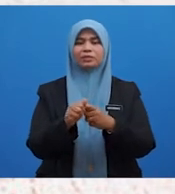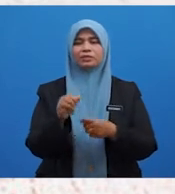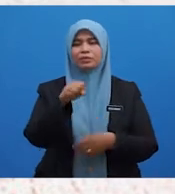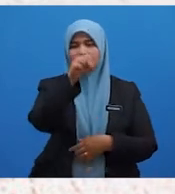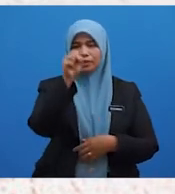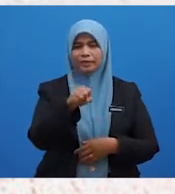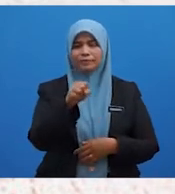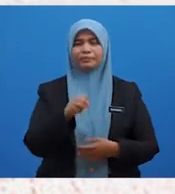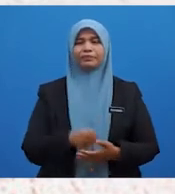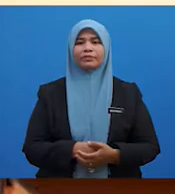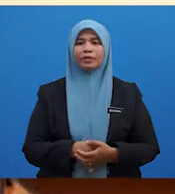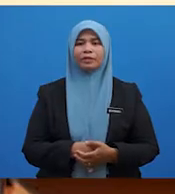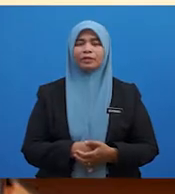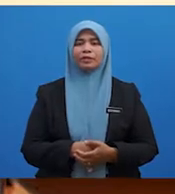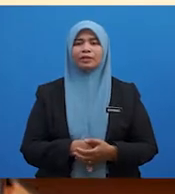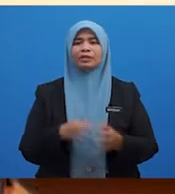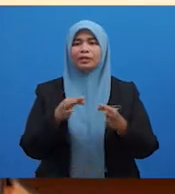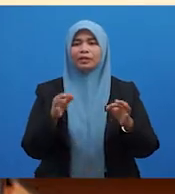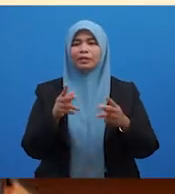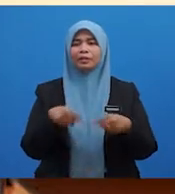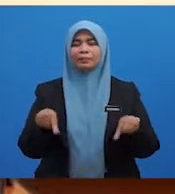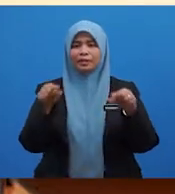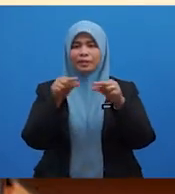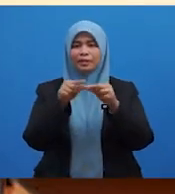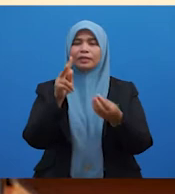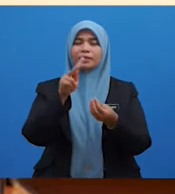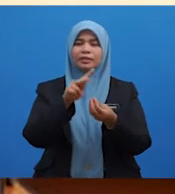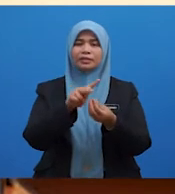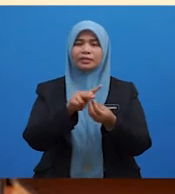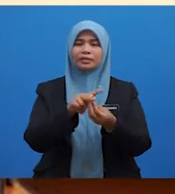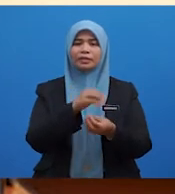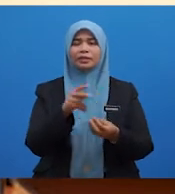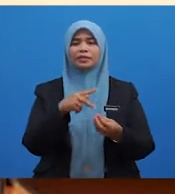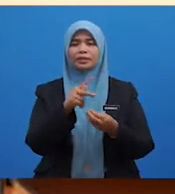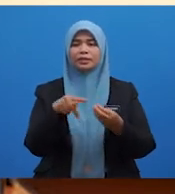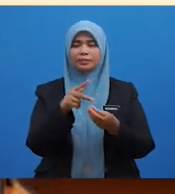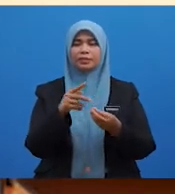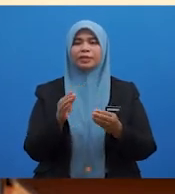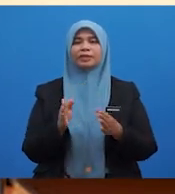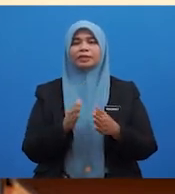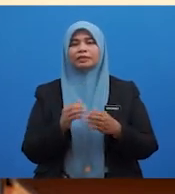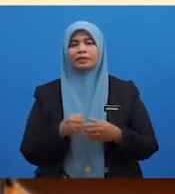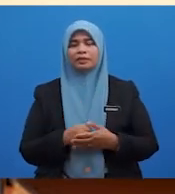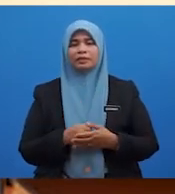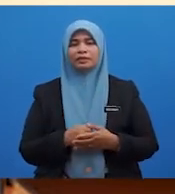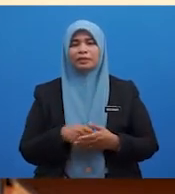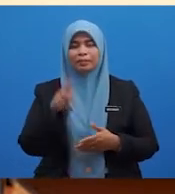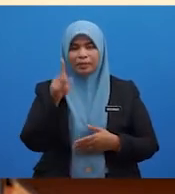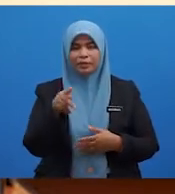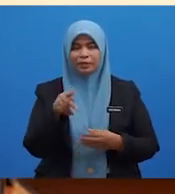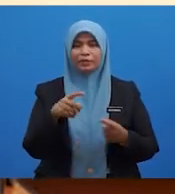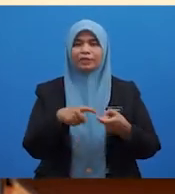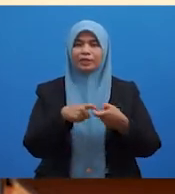kehendak soalan. Ayat kepentingan, kesan dan kesimpulan kecil